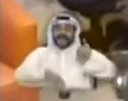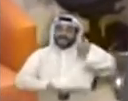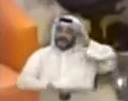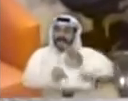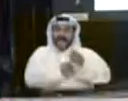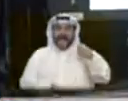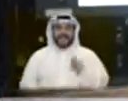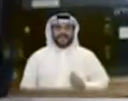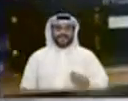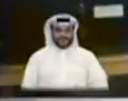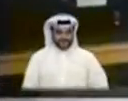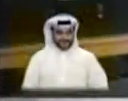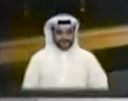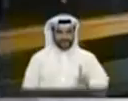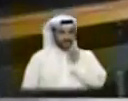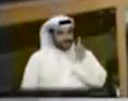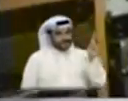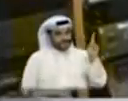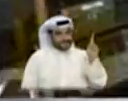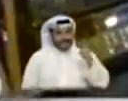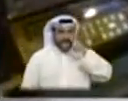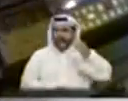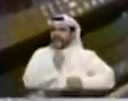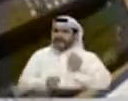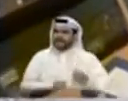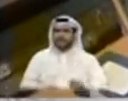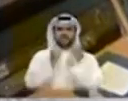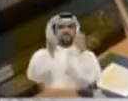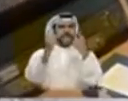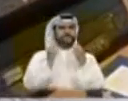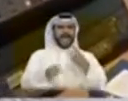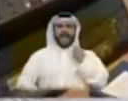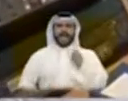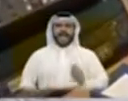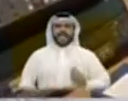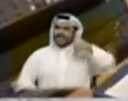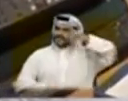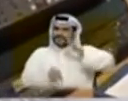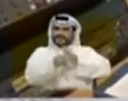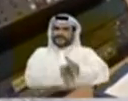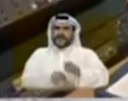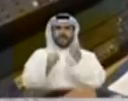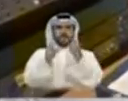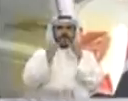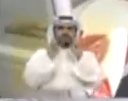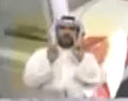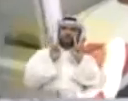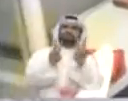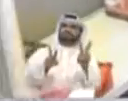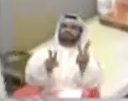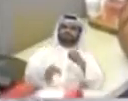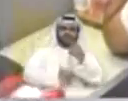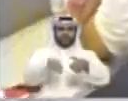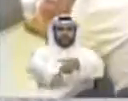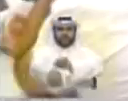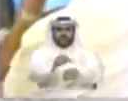عيد الأضحى. شكرا لكم. شعلة النشاط تضيء أروقة الأماكن، موظفو قطاع التلفزيون كانوا حريصين